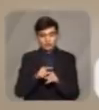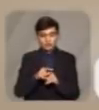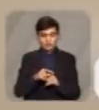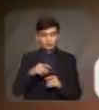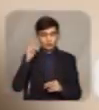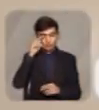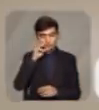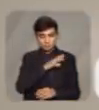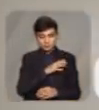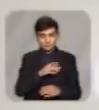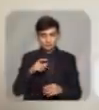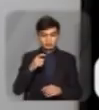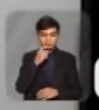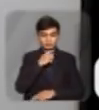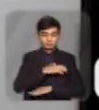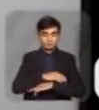стороны общества.